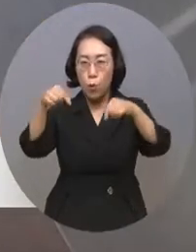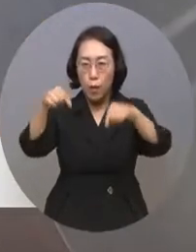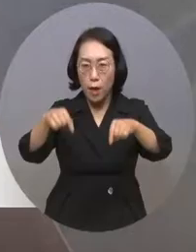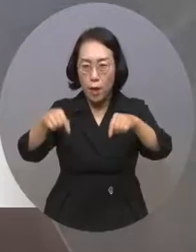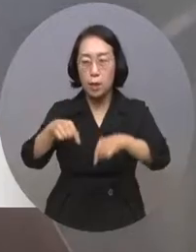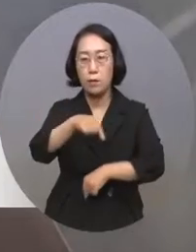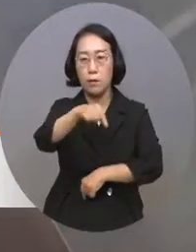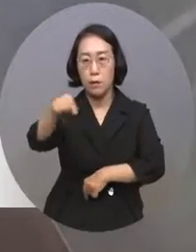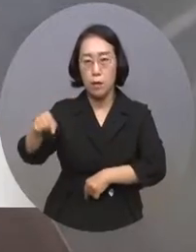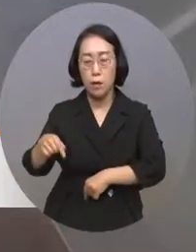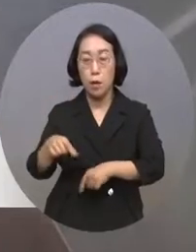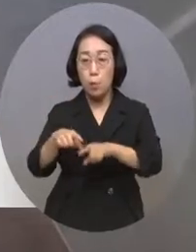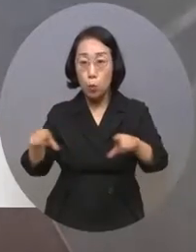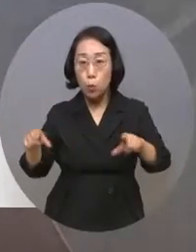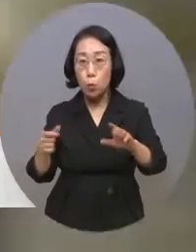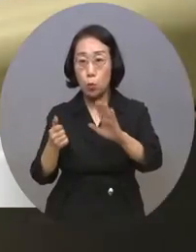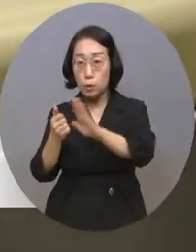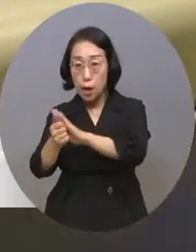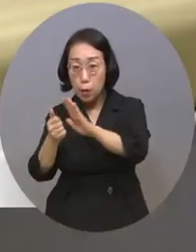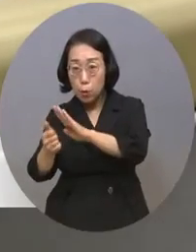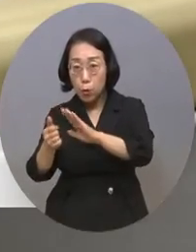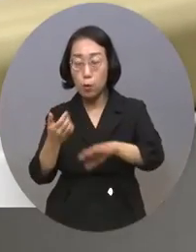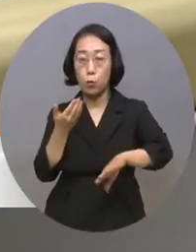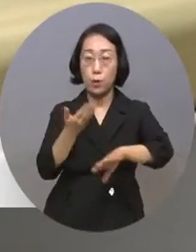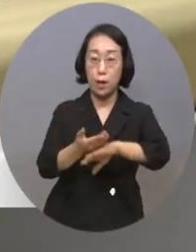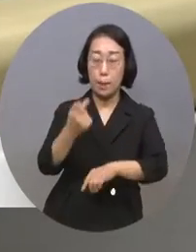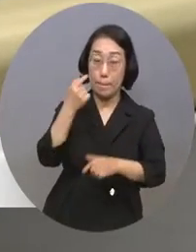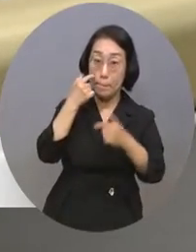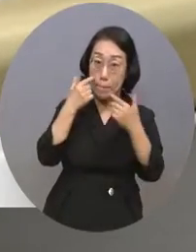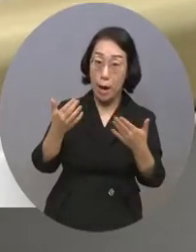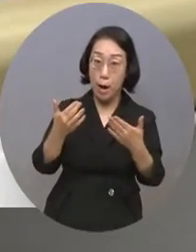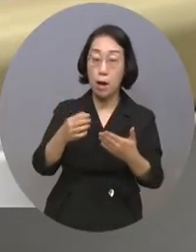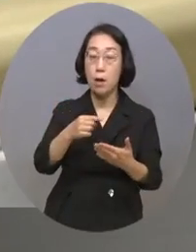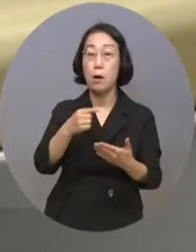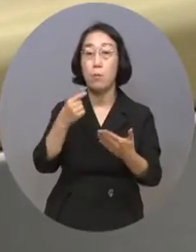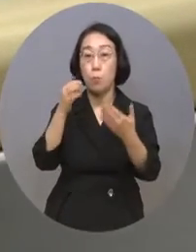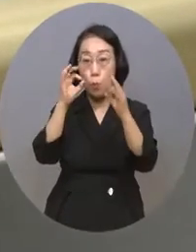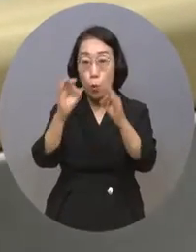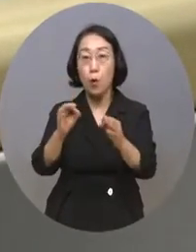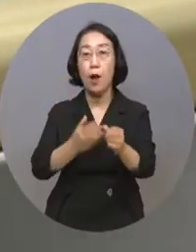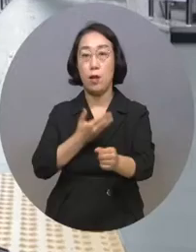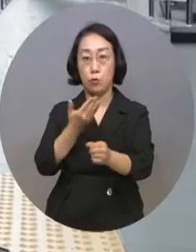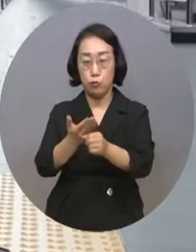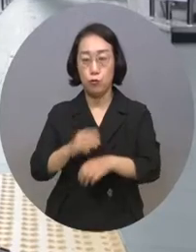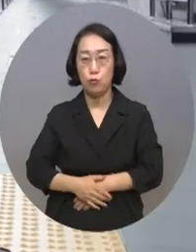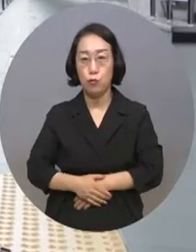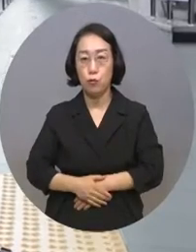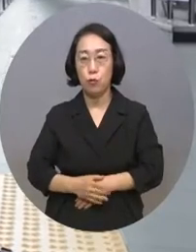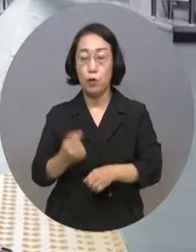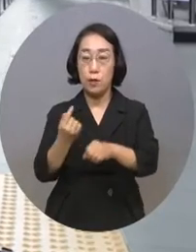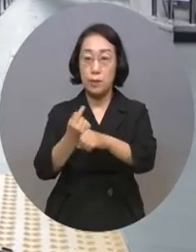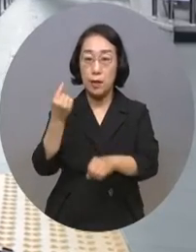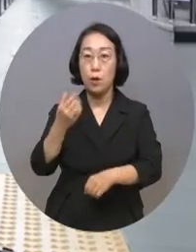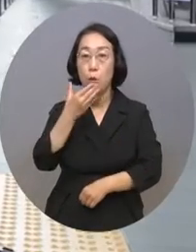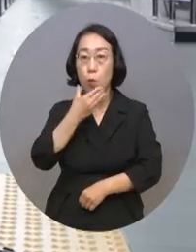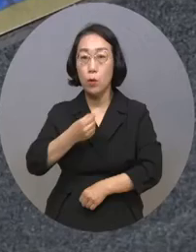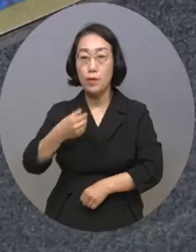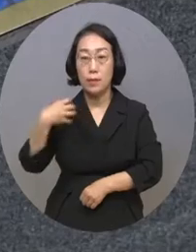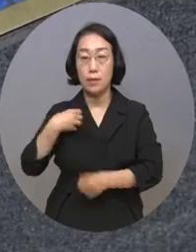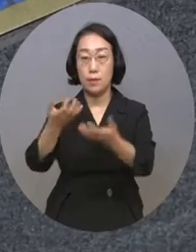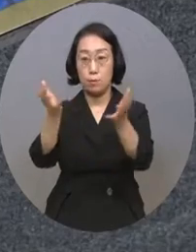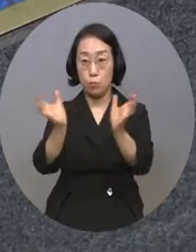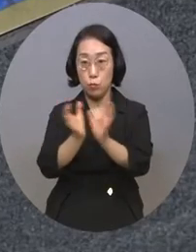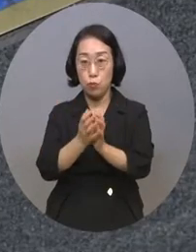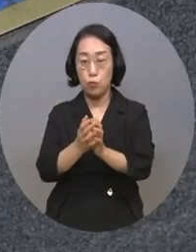개찰구와 구분되는 통일된 시각적 요소를 배치할 것을 요청했습니다. 지난해 보건복지부가 발표한 2020년